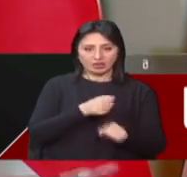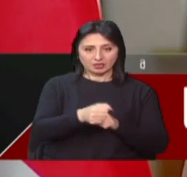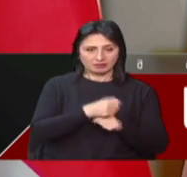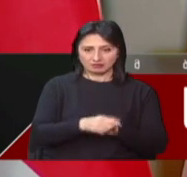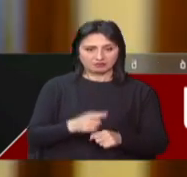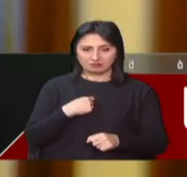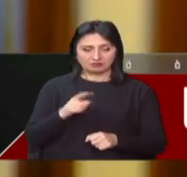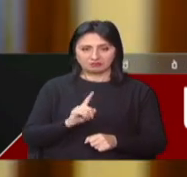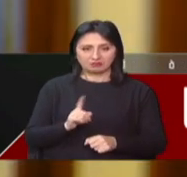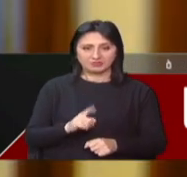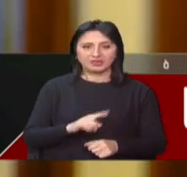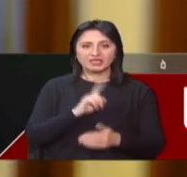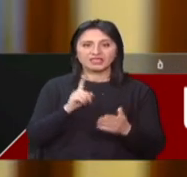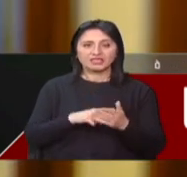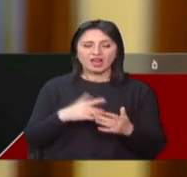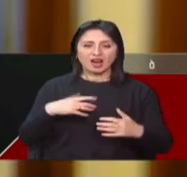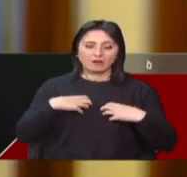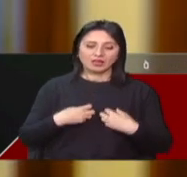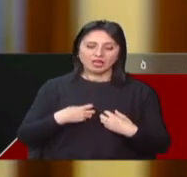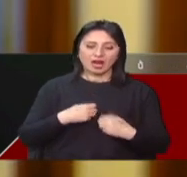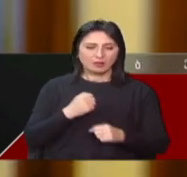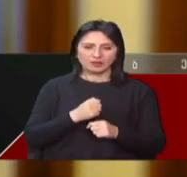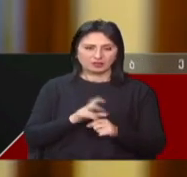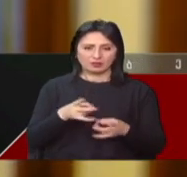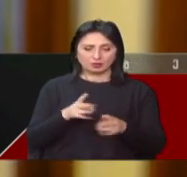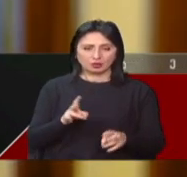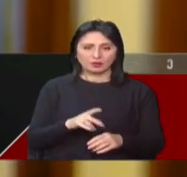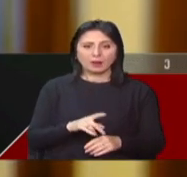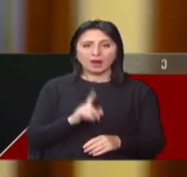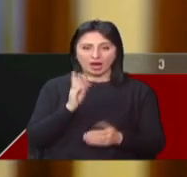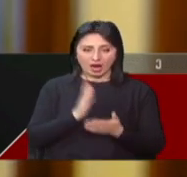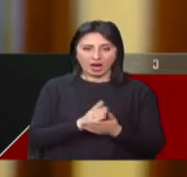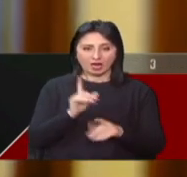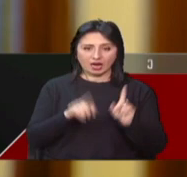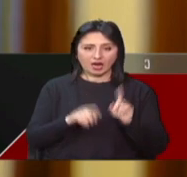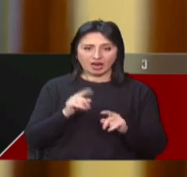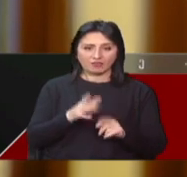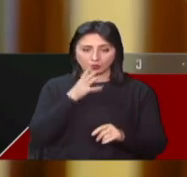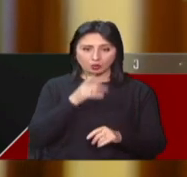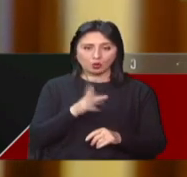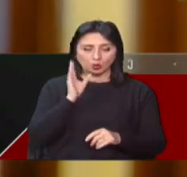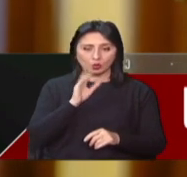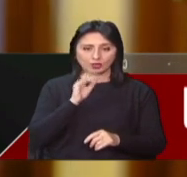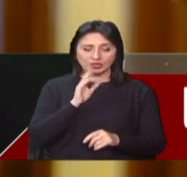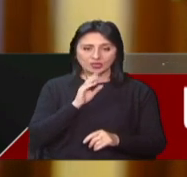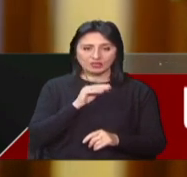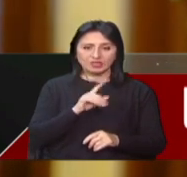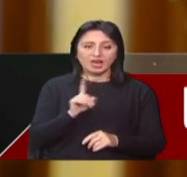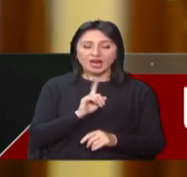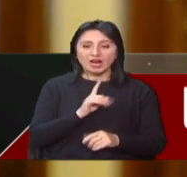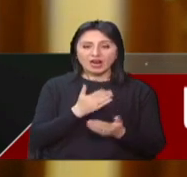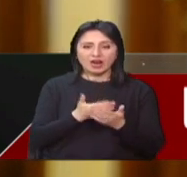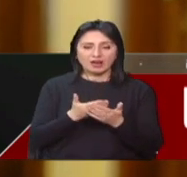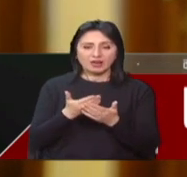გადაწყვეტილებების მიღებას აიძულებს. საკითხის დრამატიზირებას მოშევეცდებით, მაგრამ არის ხოლმე ხანდახან მომენტები, როდესაც